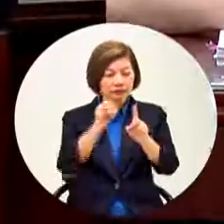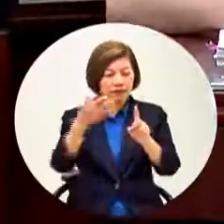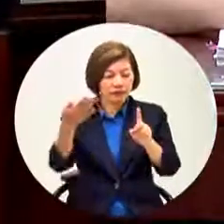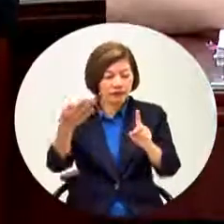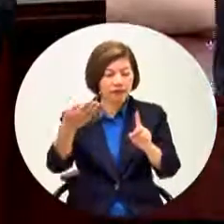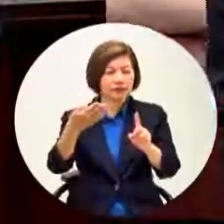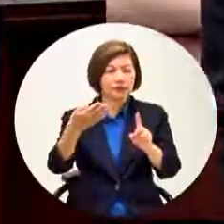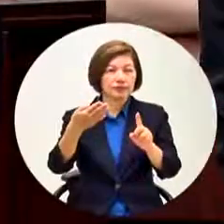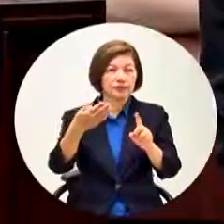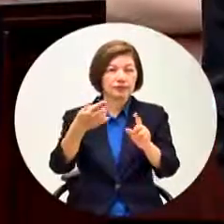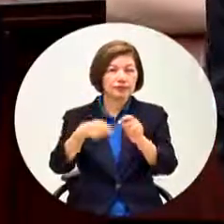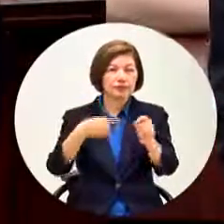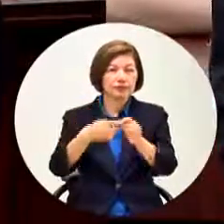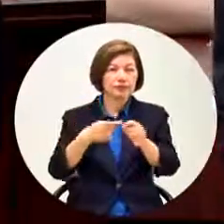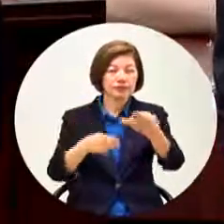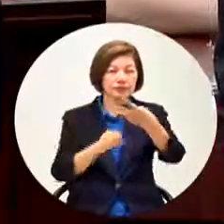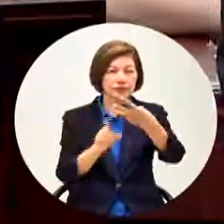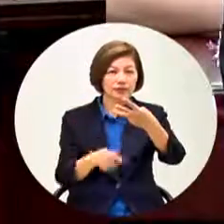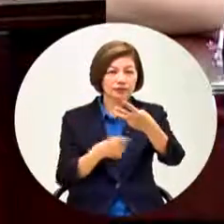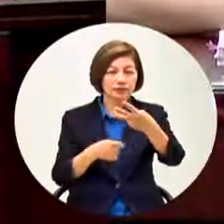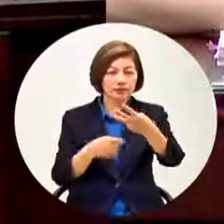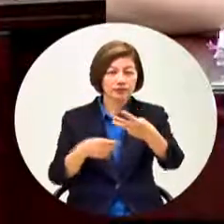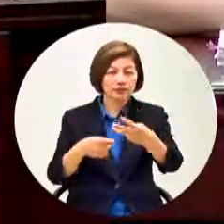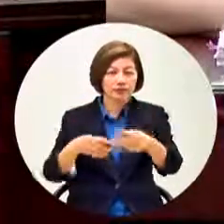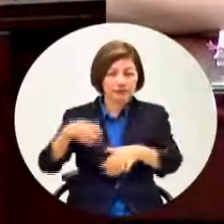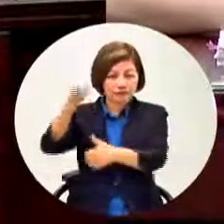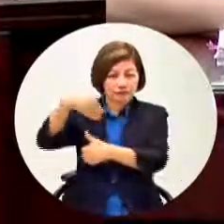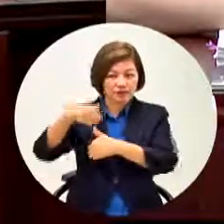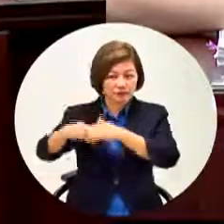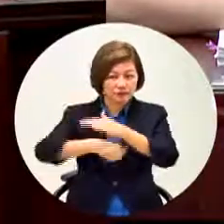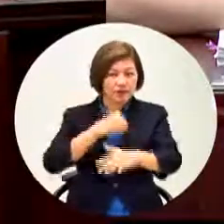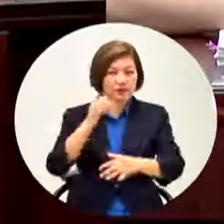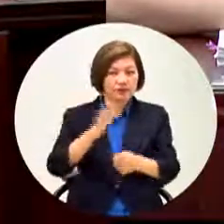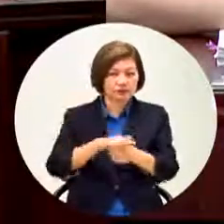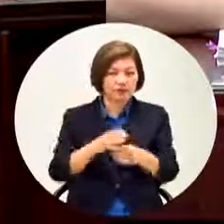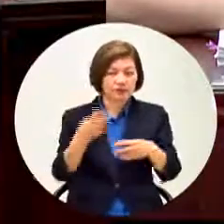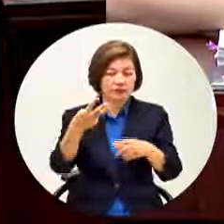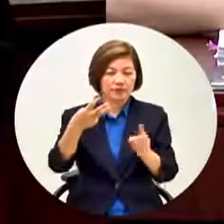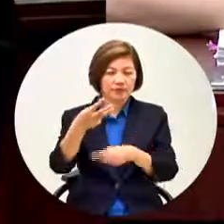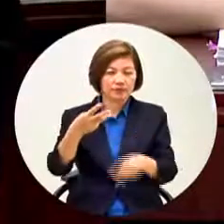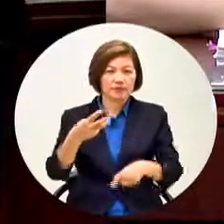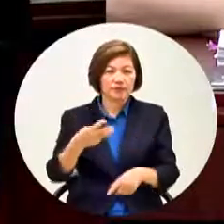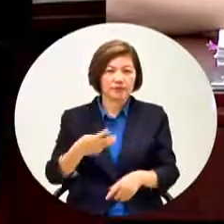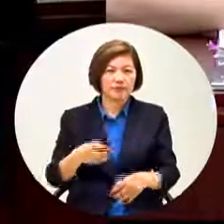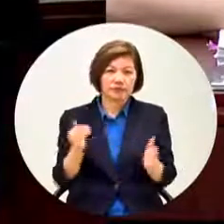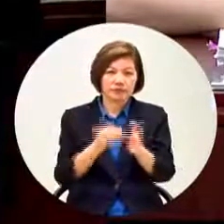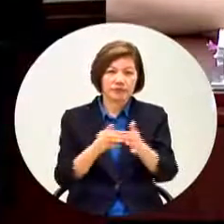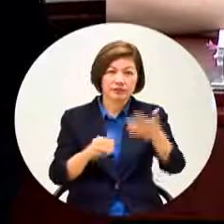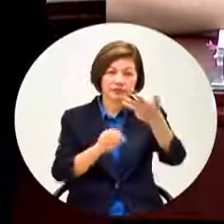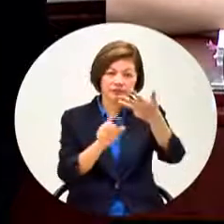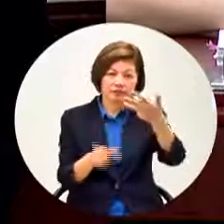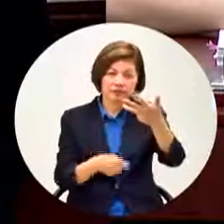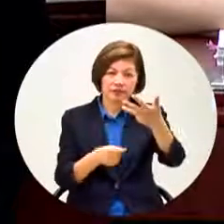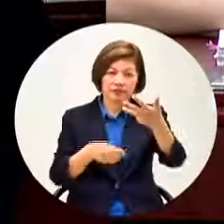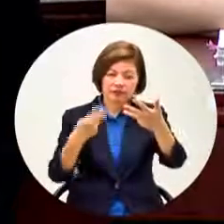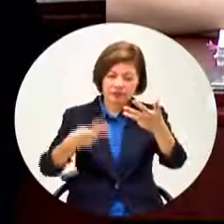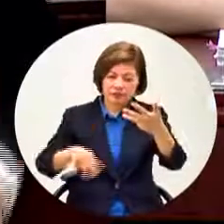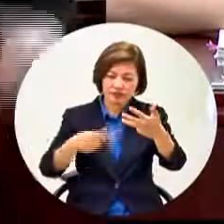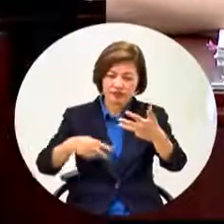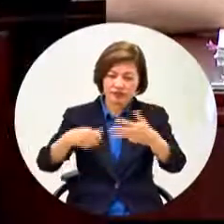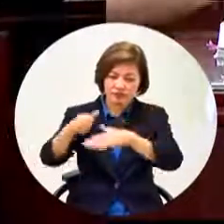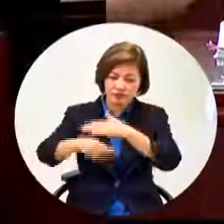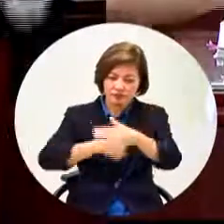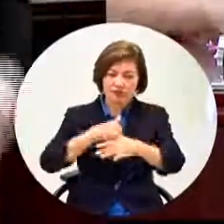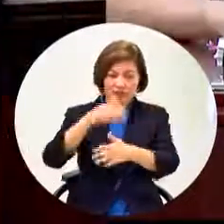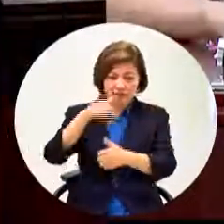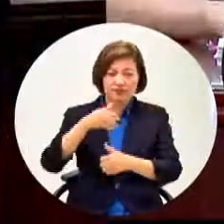1809年3月吼，临时人员阁补3个啦，即摆到8月。有讲要分配，结果任务嘛